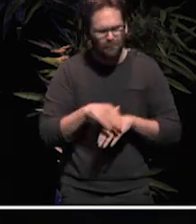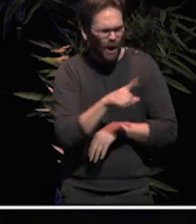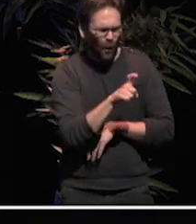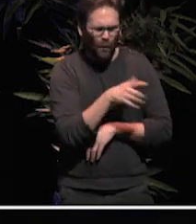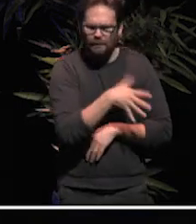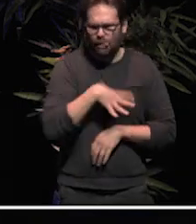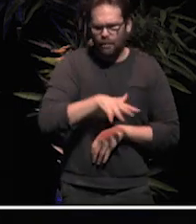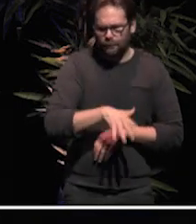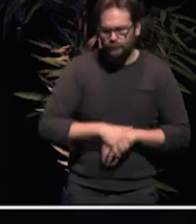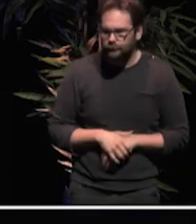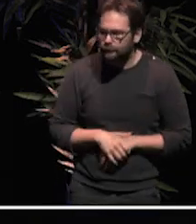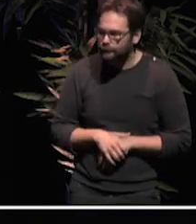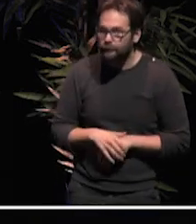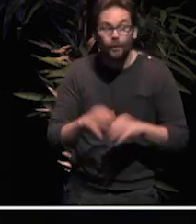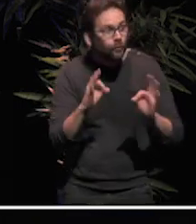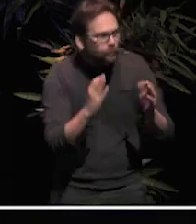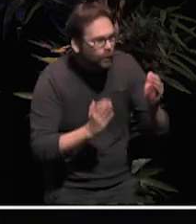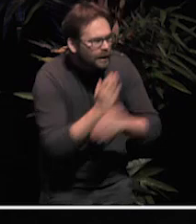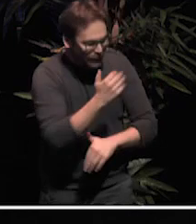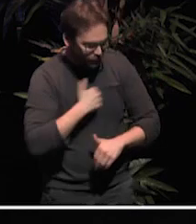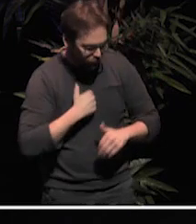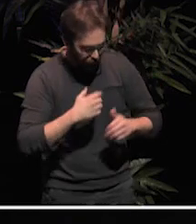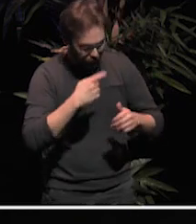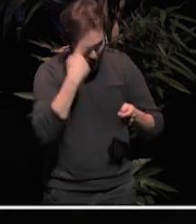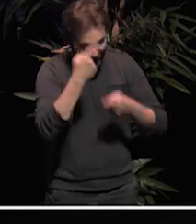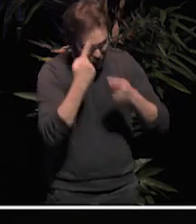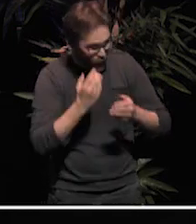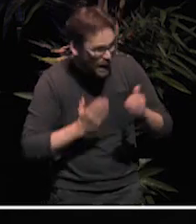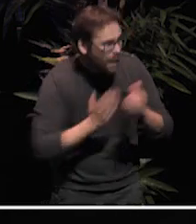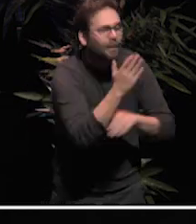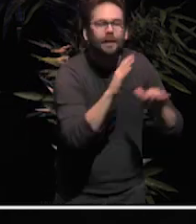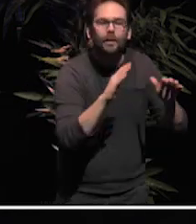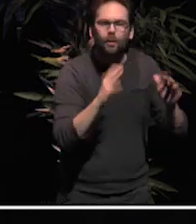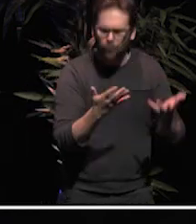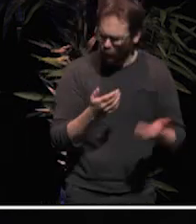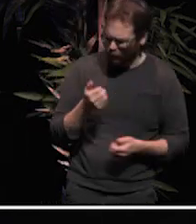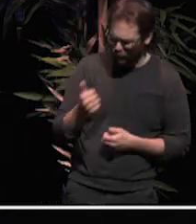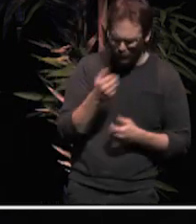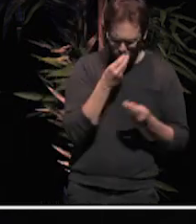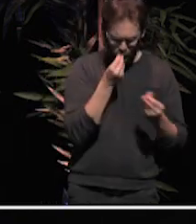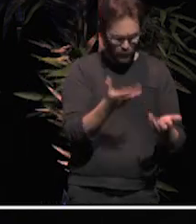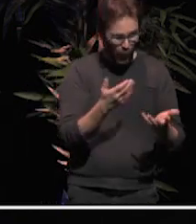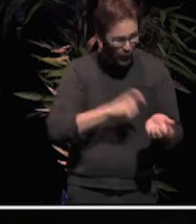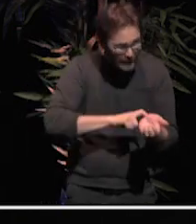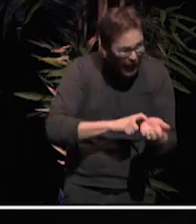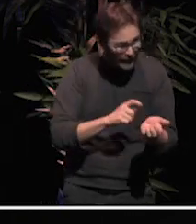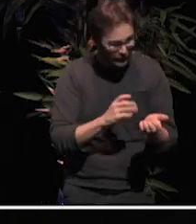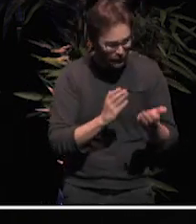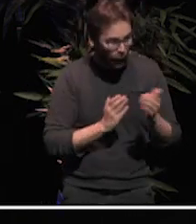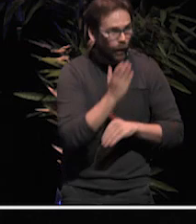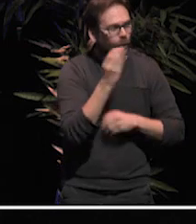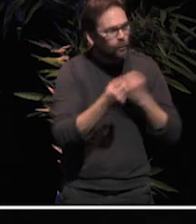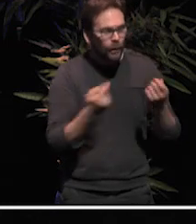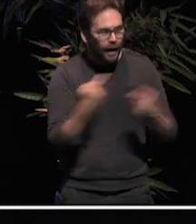au dépassement de soi-même, justement, chercher à dépasser ses limites intellectuelles. Est-ce que pour vous, ça provoque du stress ou de la